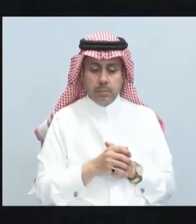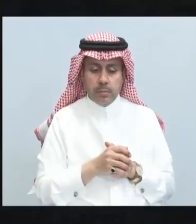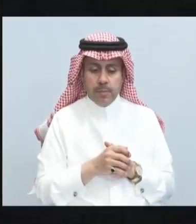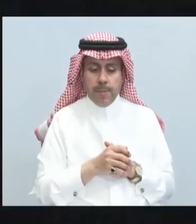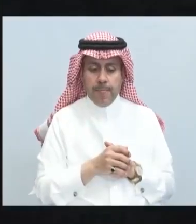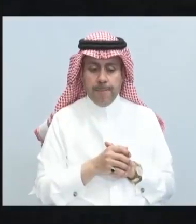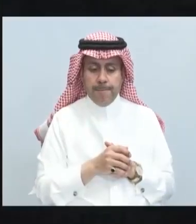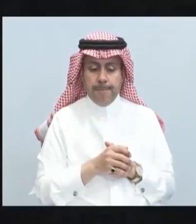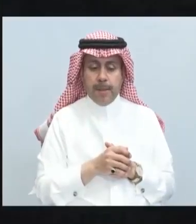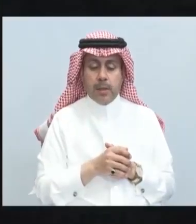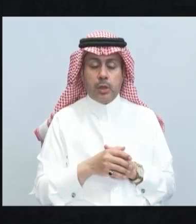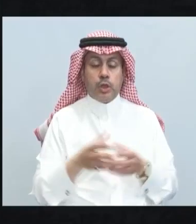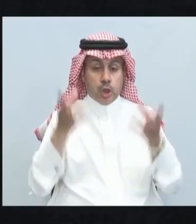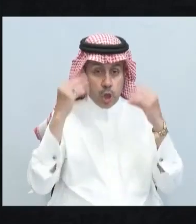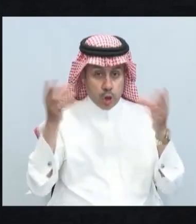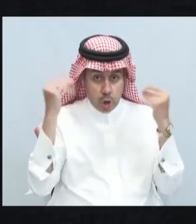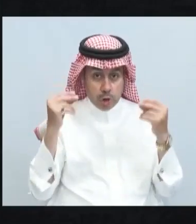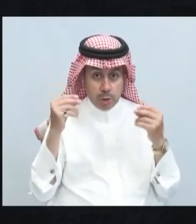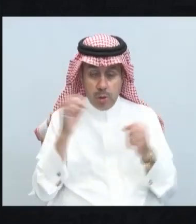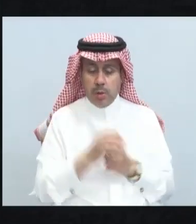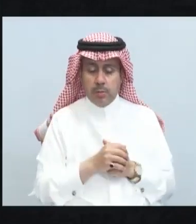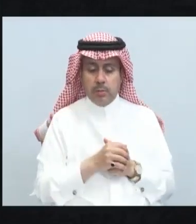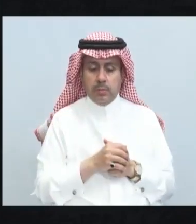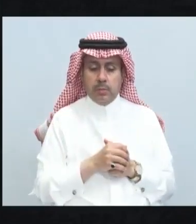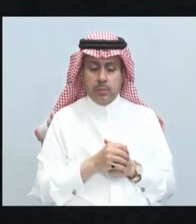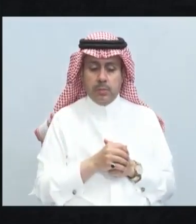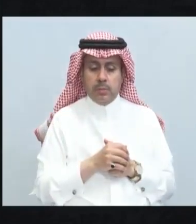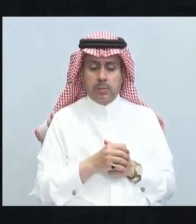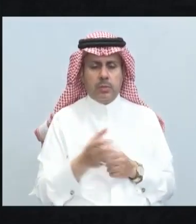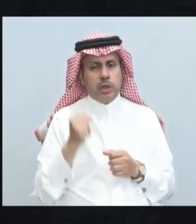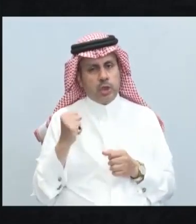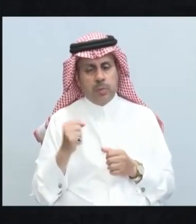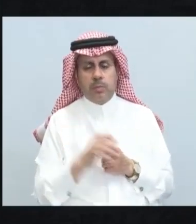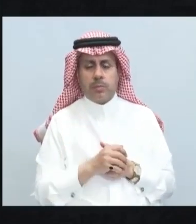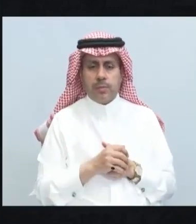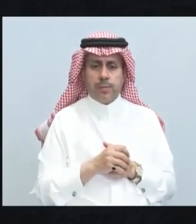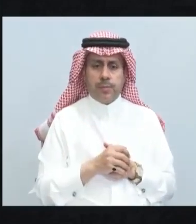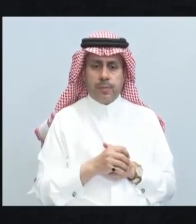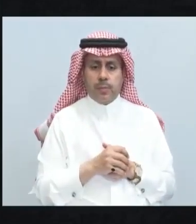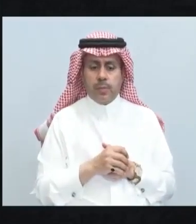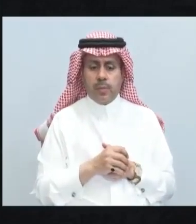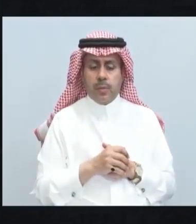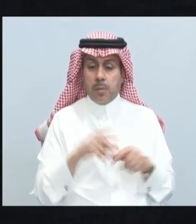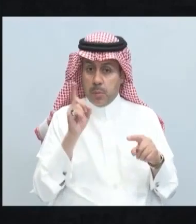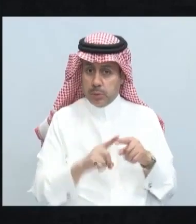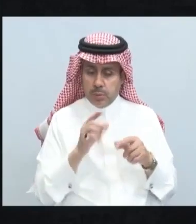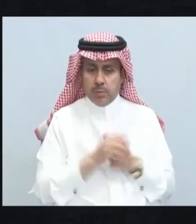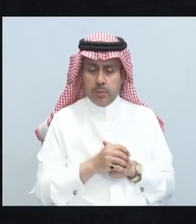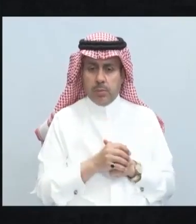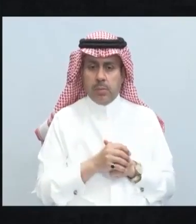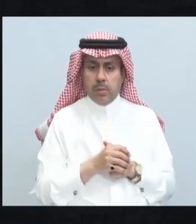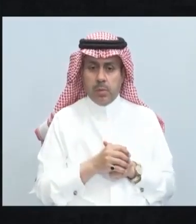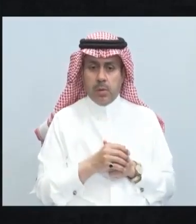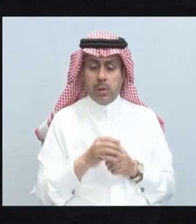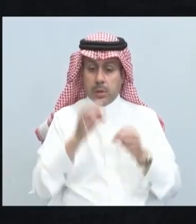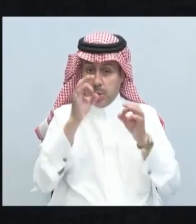لكن اذا قلت راجع الايات ارجع وراجعها جدها ثقيله في نفسه ل قلنا مباشره كل ما تعدى